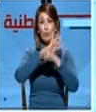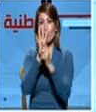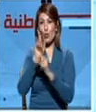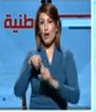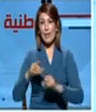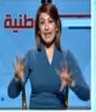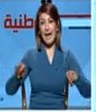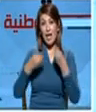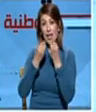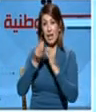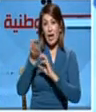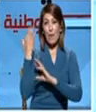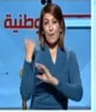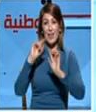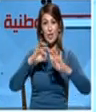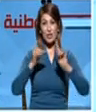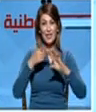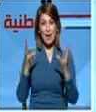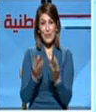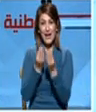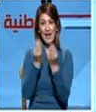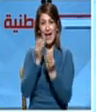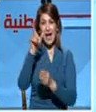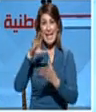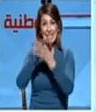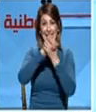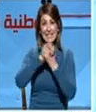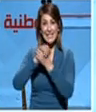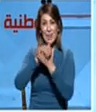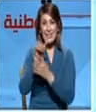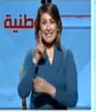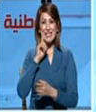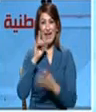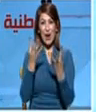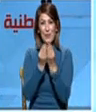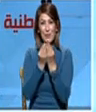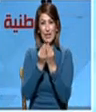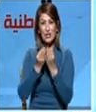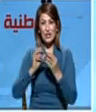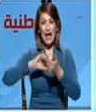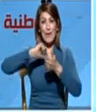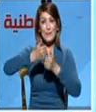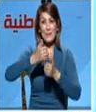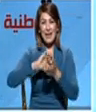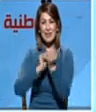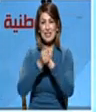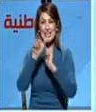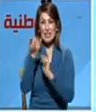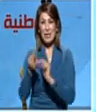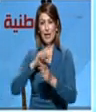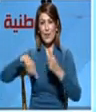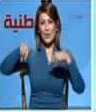الزميله وكذلك الزميله روني اه سواء انا معكم ان شاء الله بس لتحقق